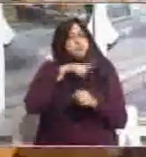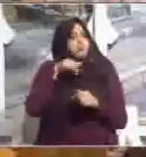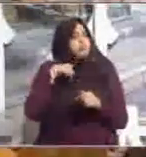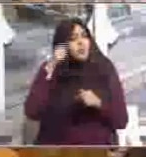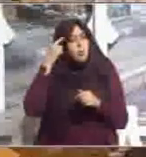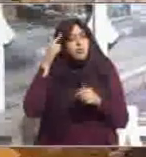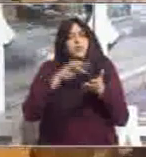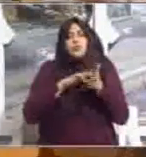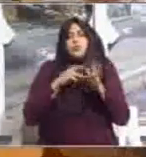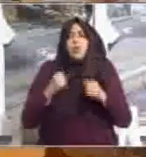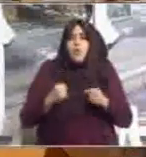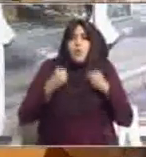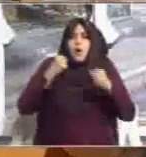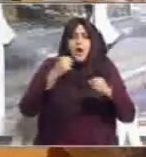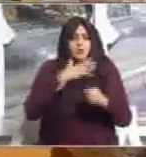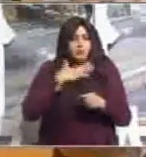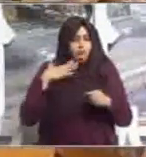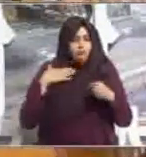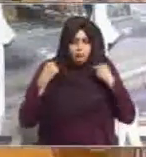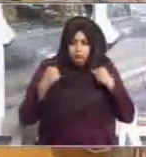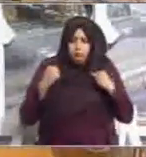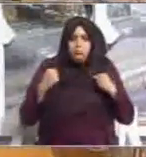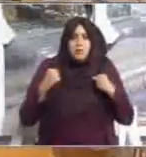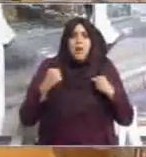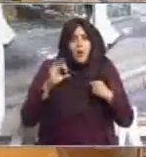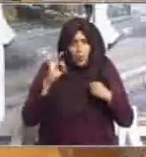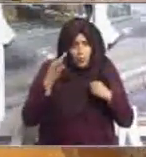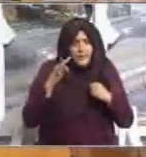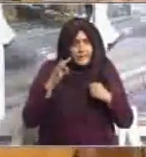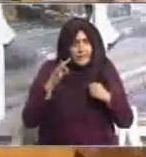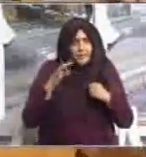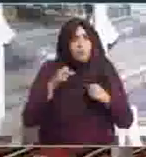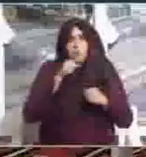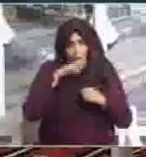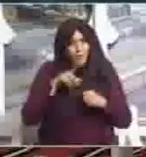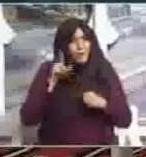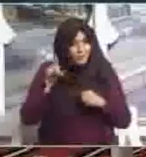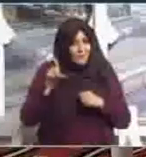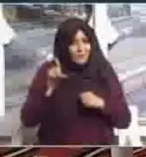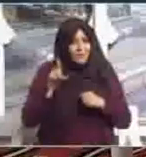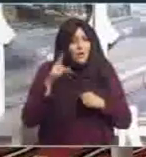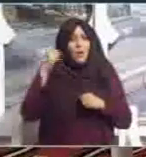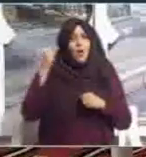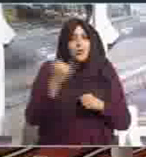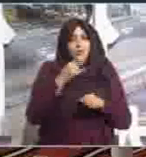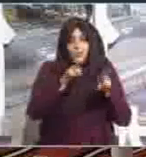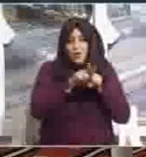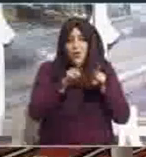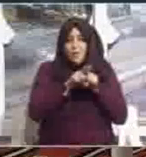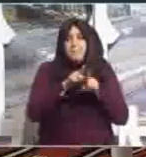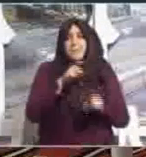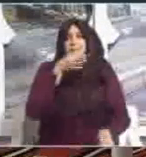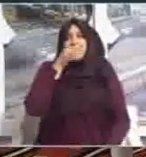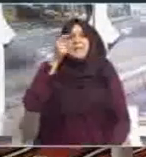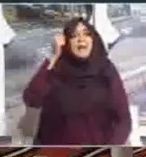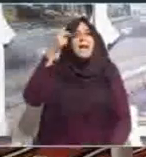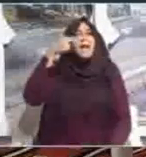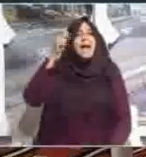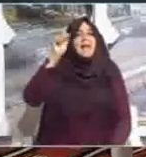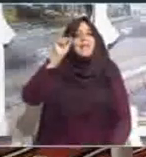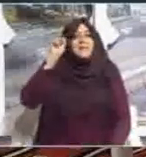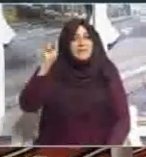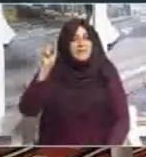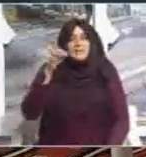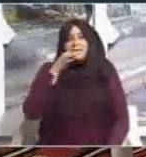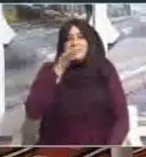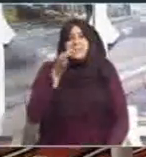هذا جانب، والنبي صلى الله عليه وسلم قد تمثله. وحصل أن يوما كما يقول أنس في صحيح البخاري أنه